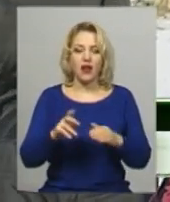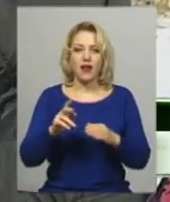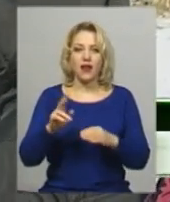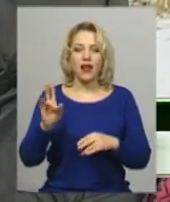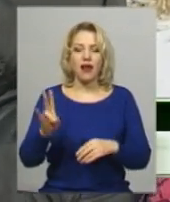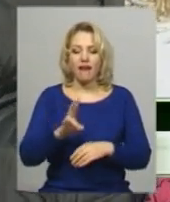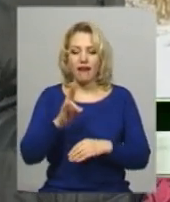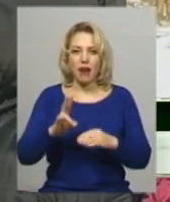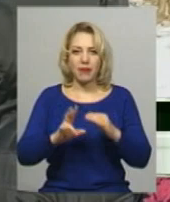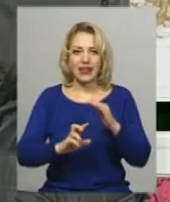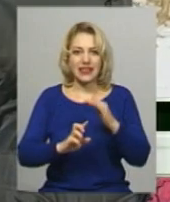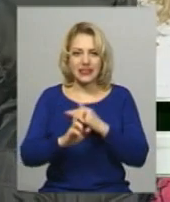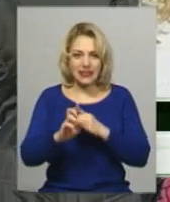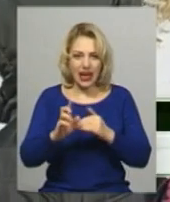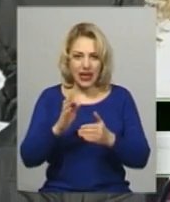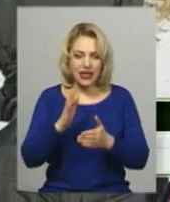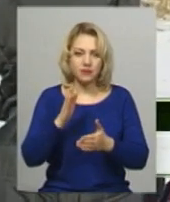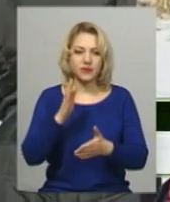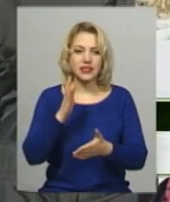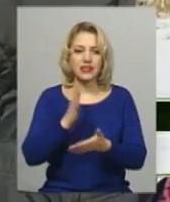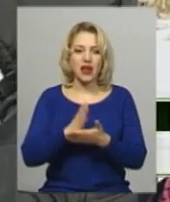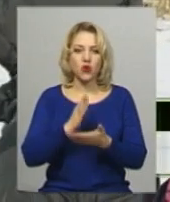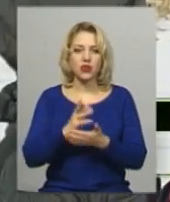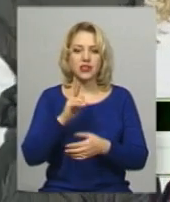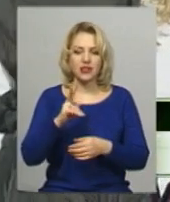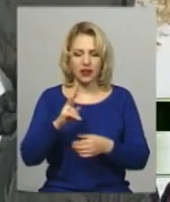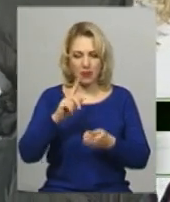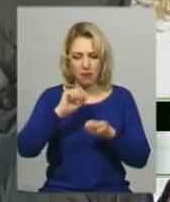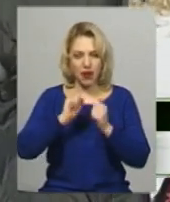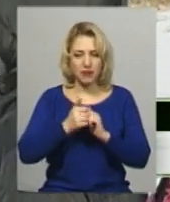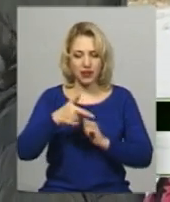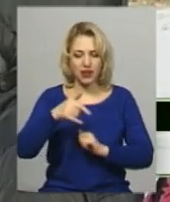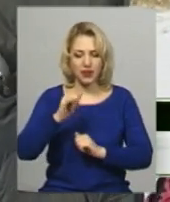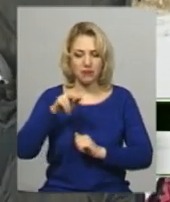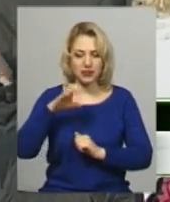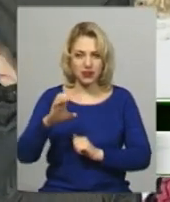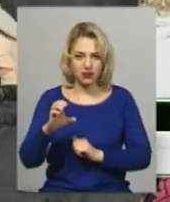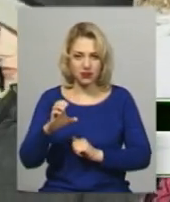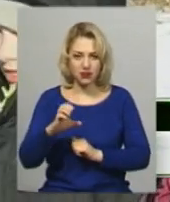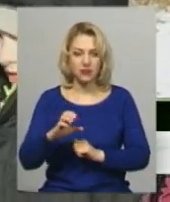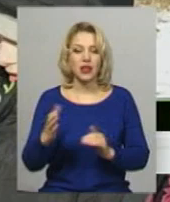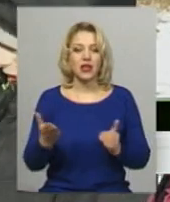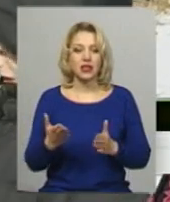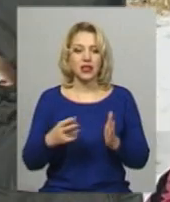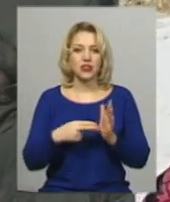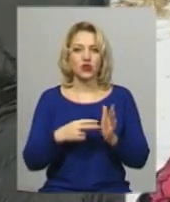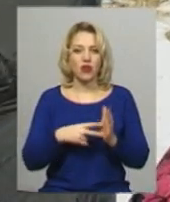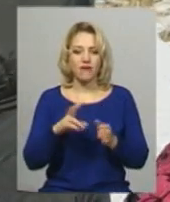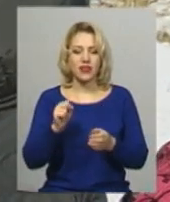над пам'ятник із гіпсу, який стояв на